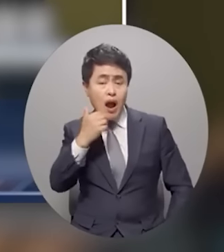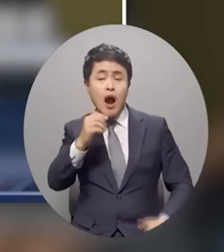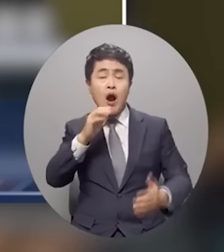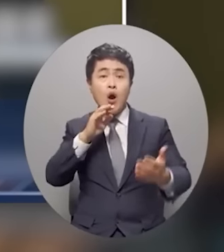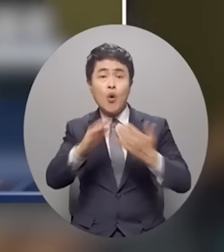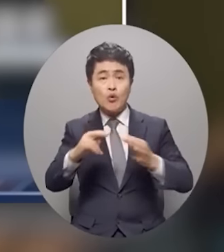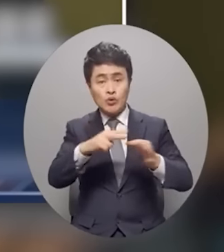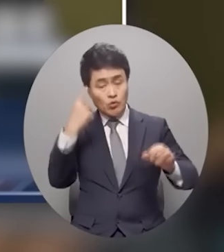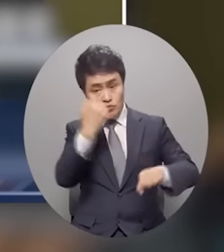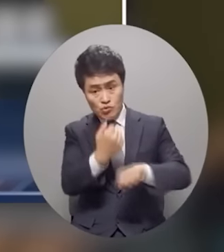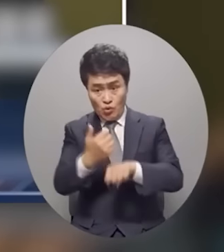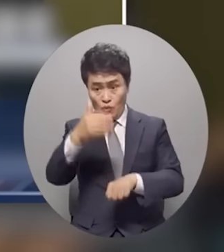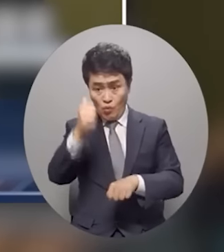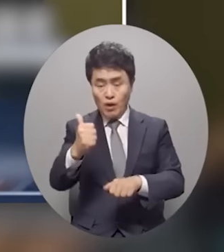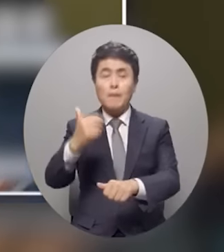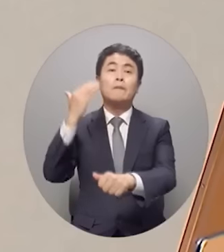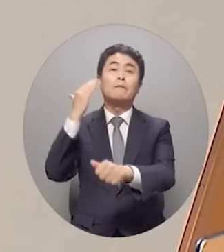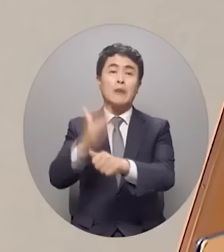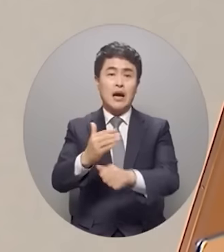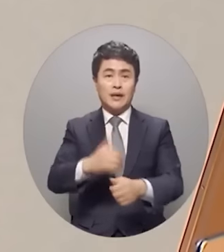여의도 연구 원장이